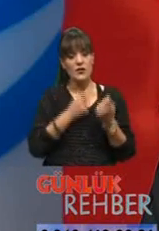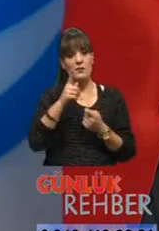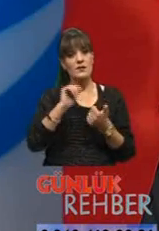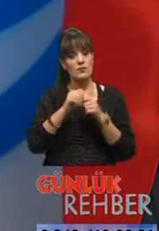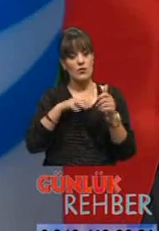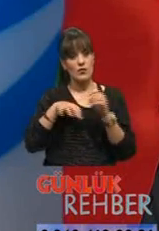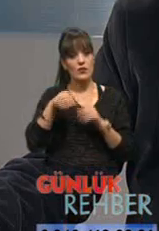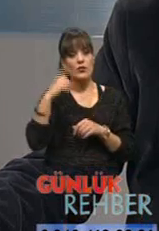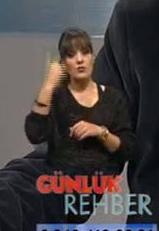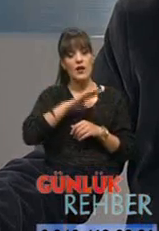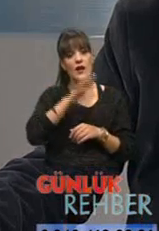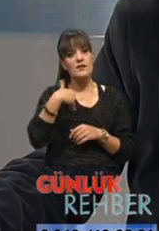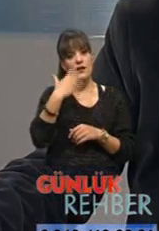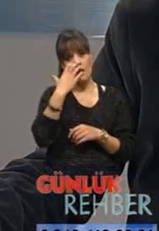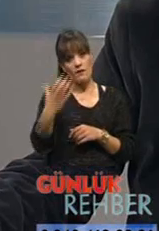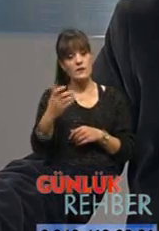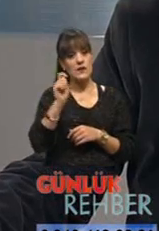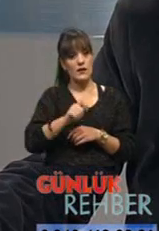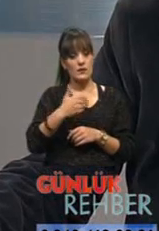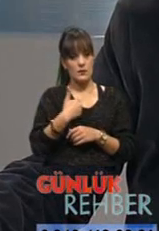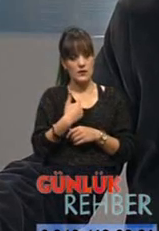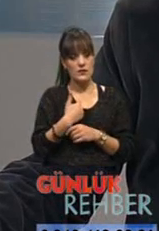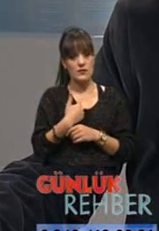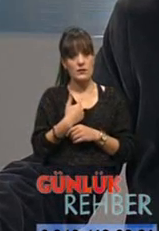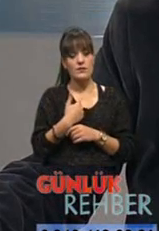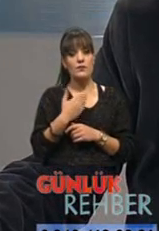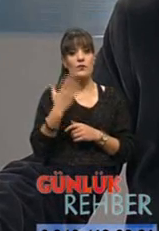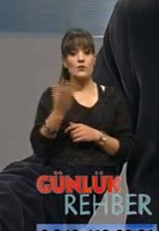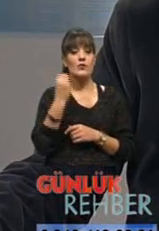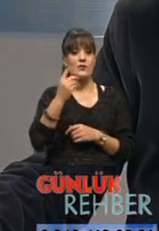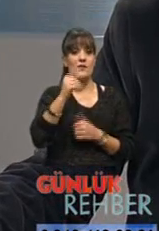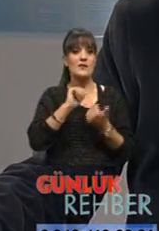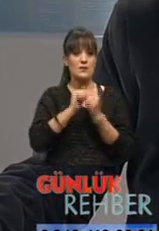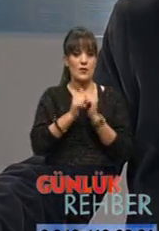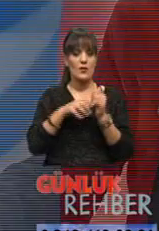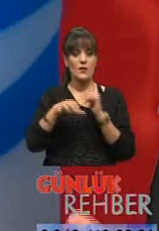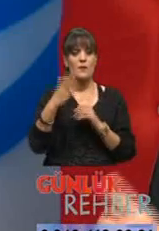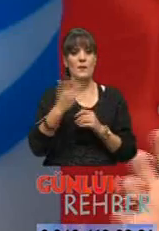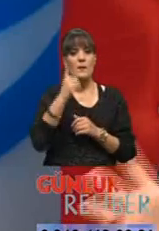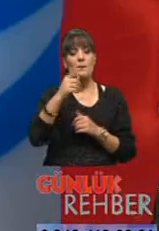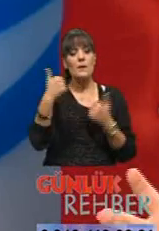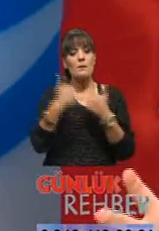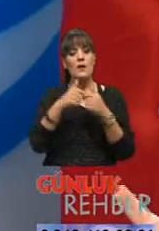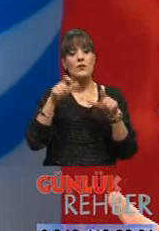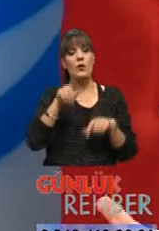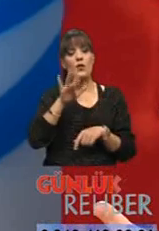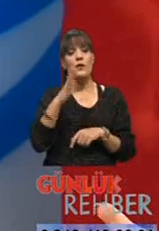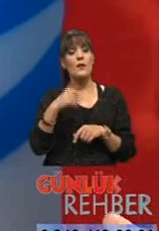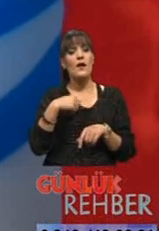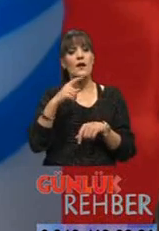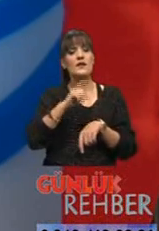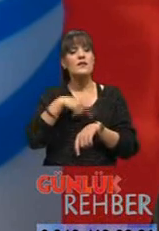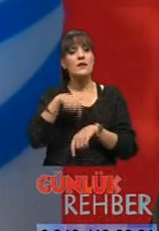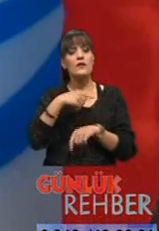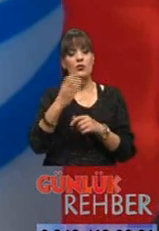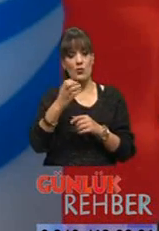dalı. Dolayısıyla herkese tavsiye ettiğimiz güzide bir sporumuz. Güzide bir spor dalı. Peki diyelim. Bir müsabaka ortalama ne kadar sürüyor?